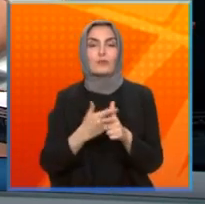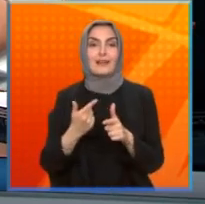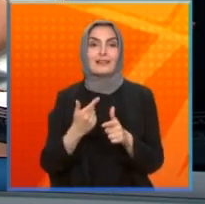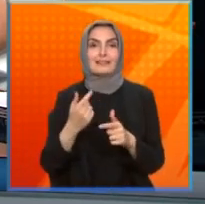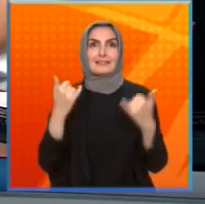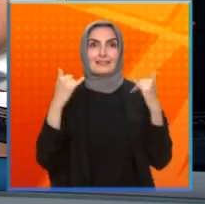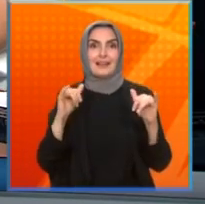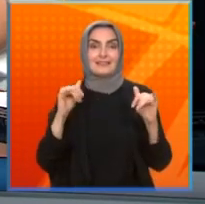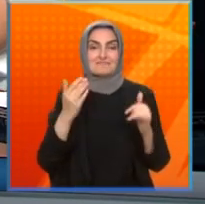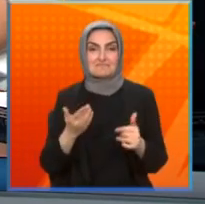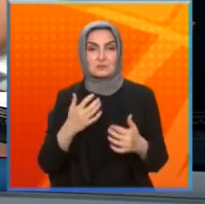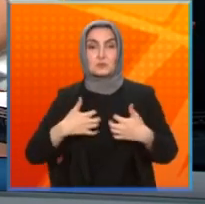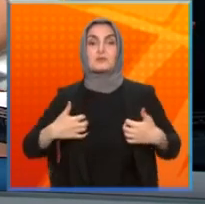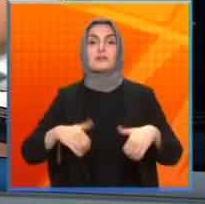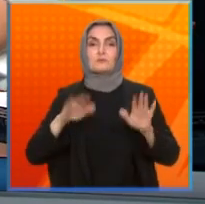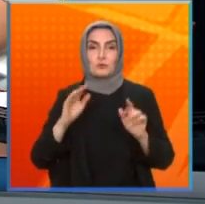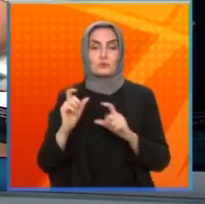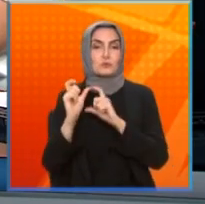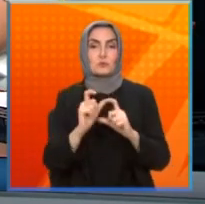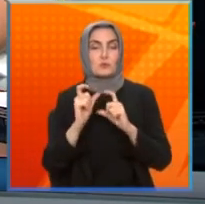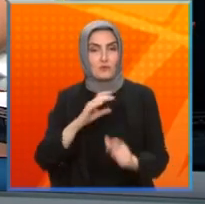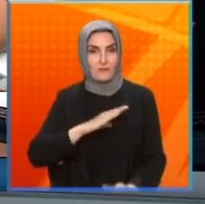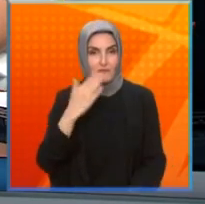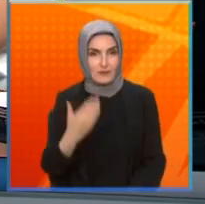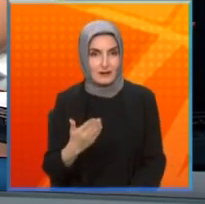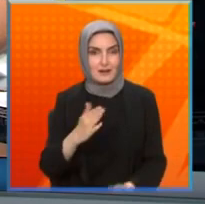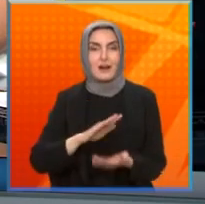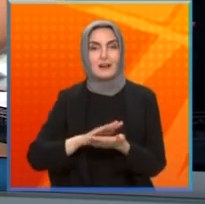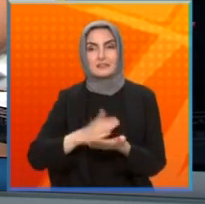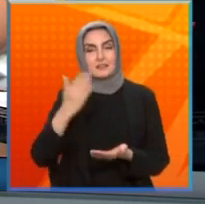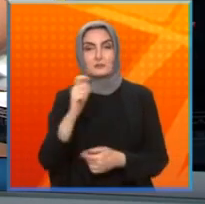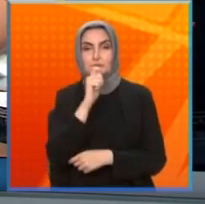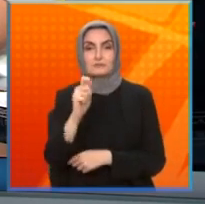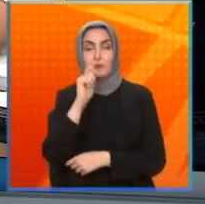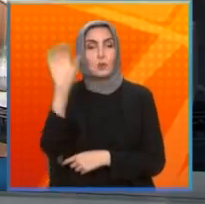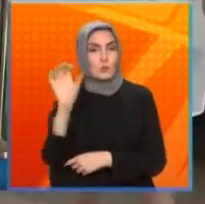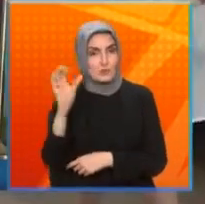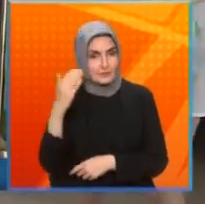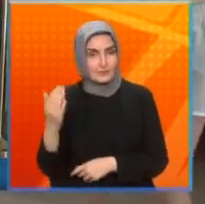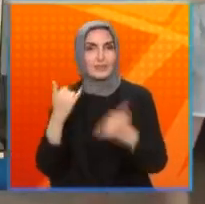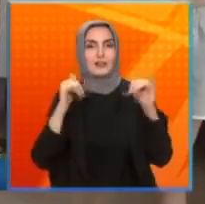Ayçe bugün İzmir'de bir oteldeydi. Hem turizmcilerle hem de tatilcilerle konuştu.